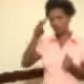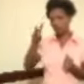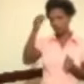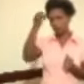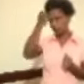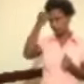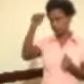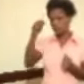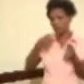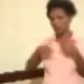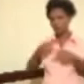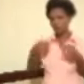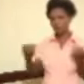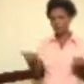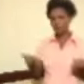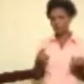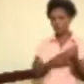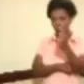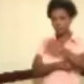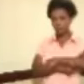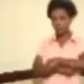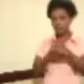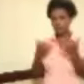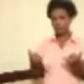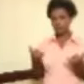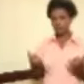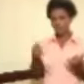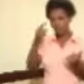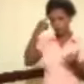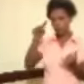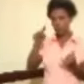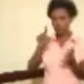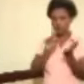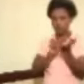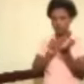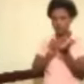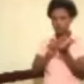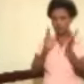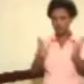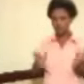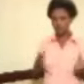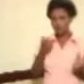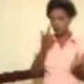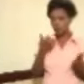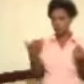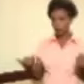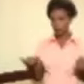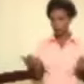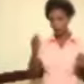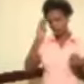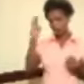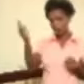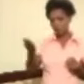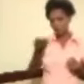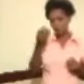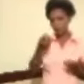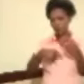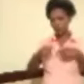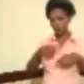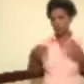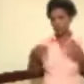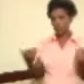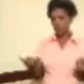avec nous. Nous venons pour nous présenter nous surtout aujourd'hui à panel journaliste qui était bien voulu répondre à invitation JIAP de